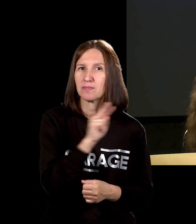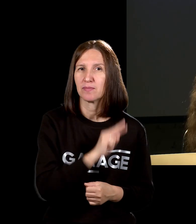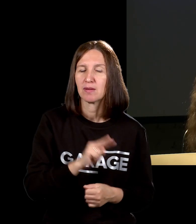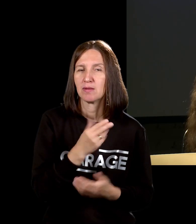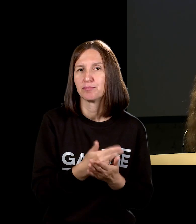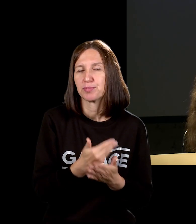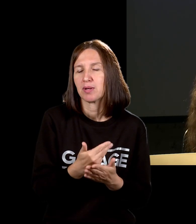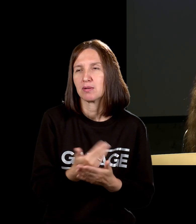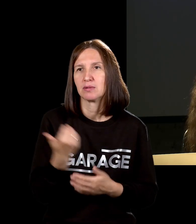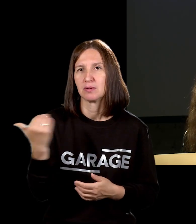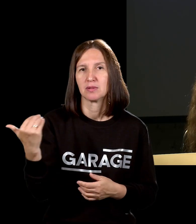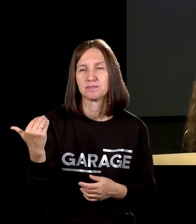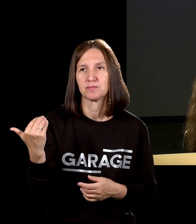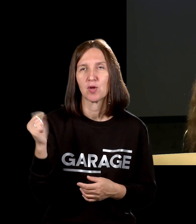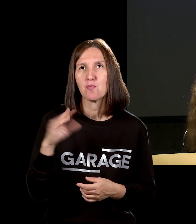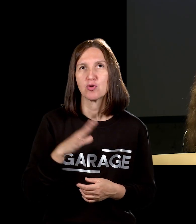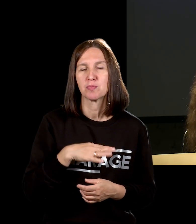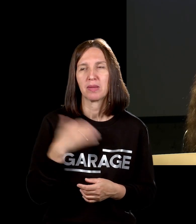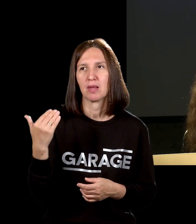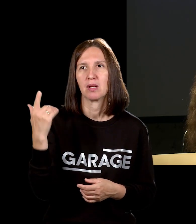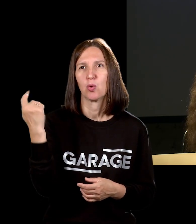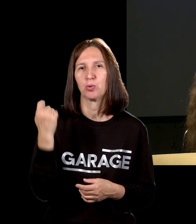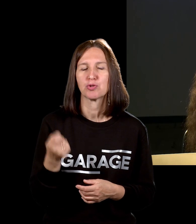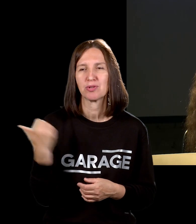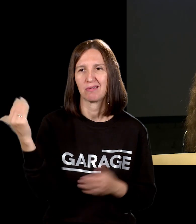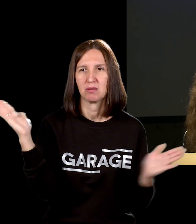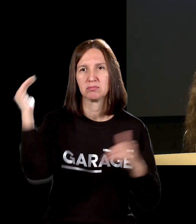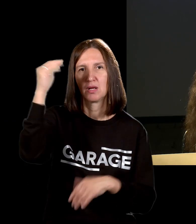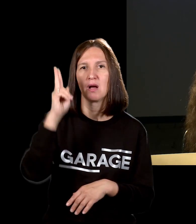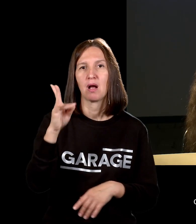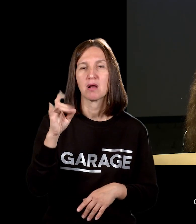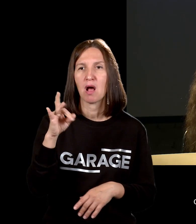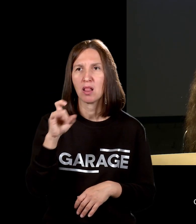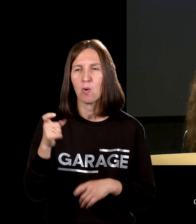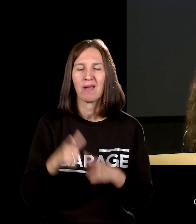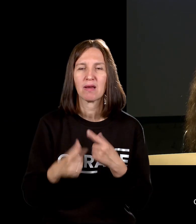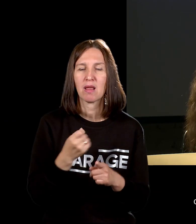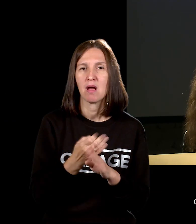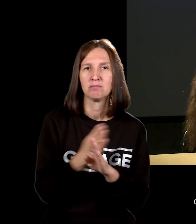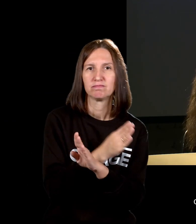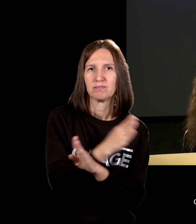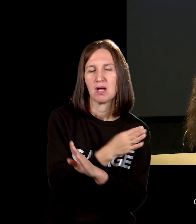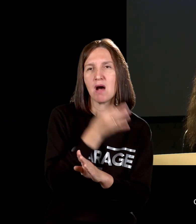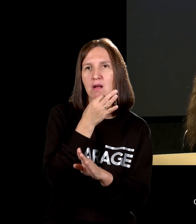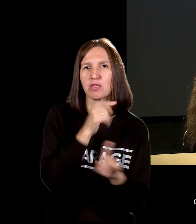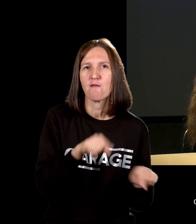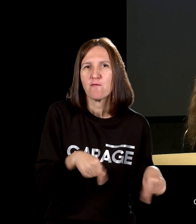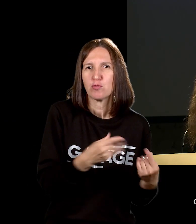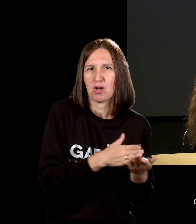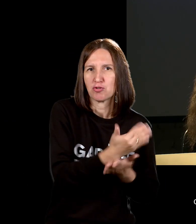но какие-нибудь более ранние средневековые или ранневозрожденческие работы, какие там странные лица, какие